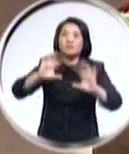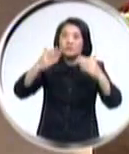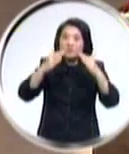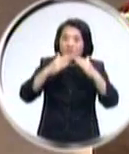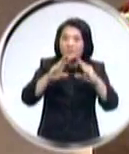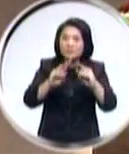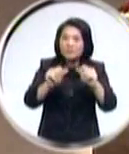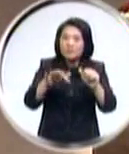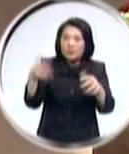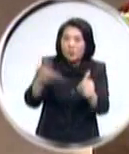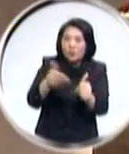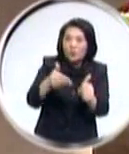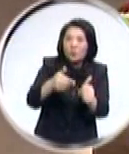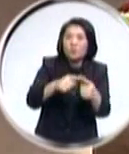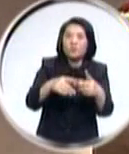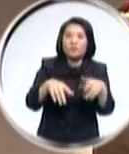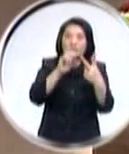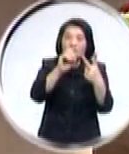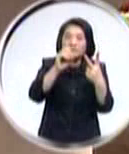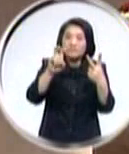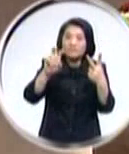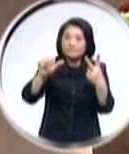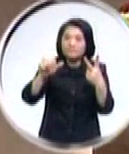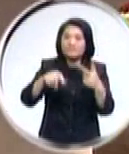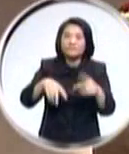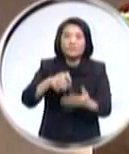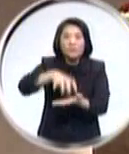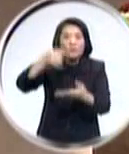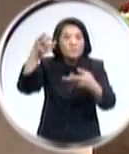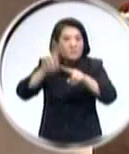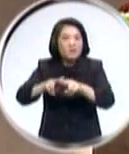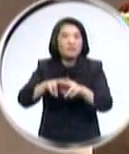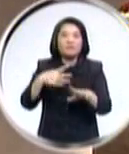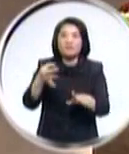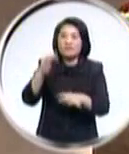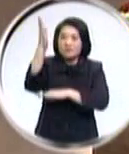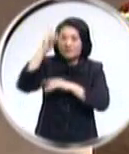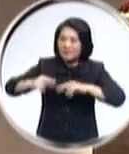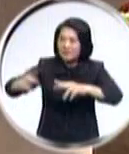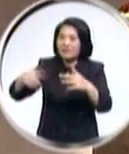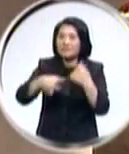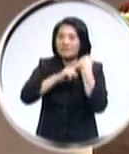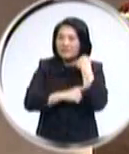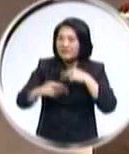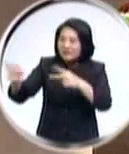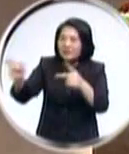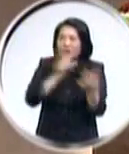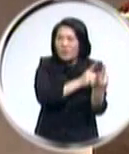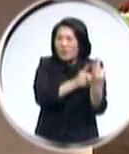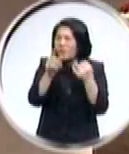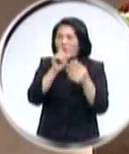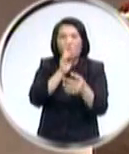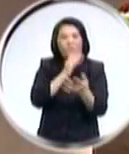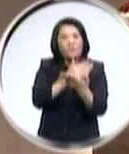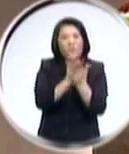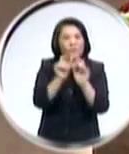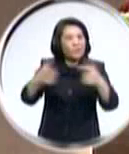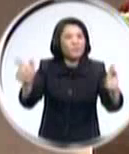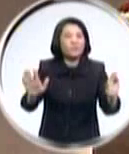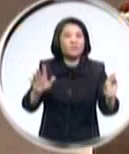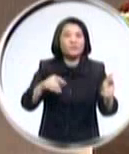裕、2025非核家园、财政改革、司法改革等等。我也提